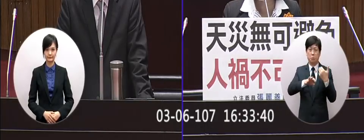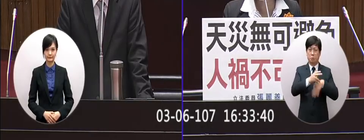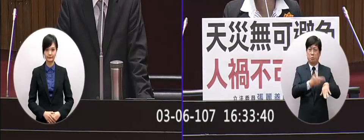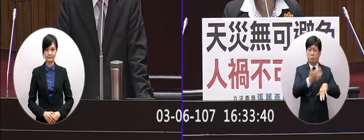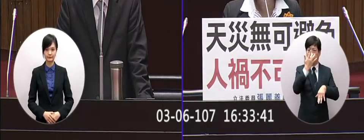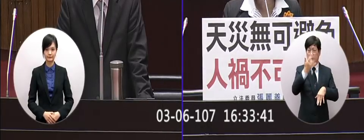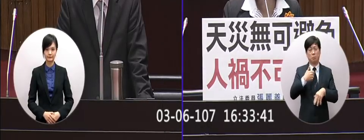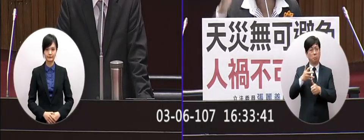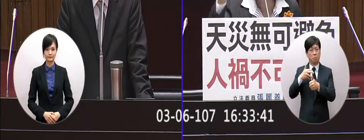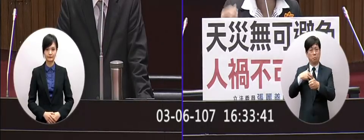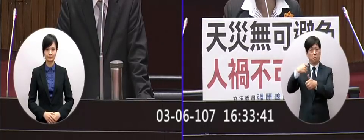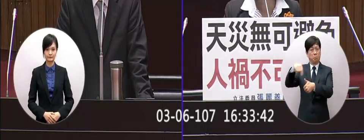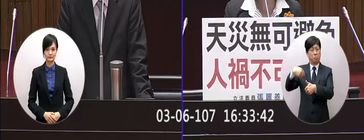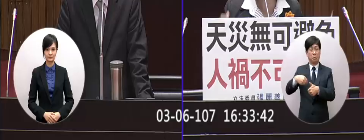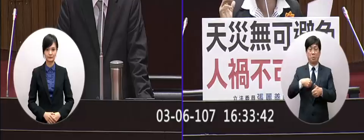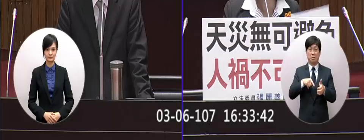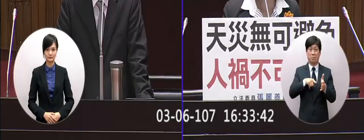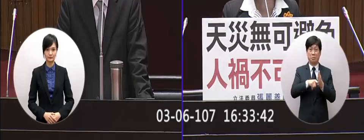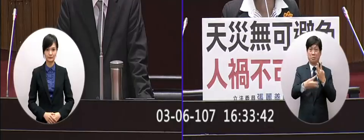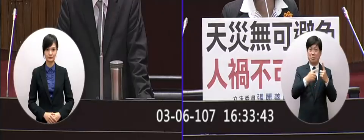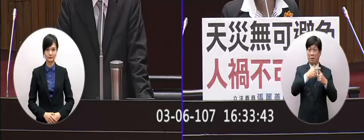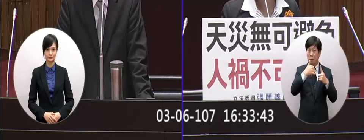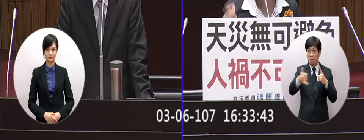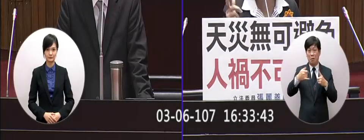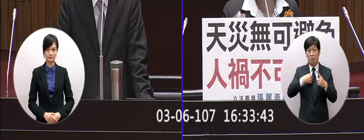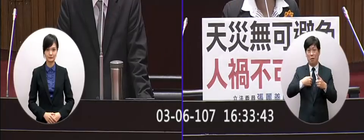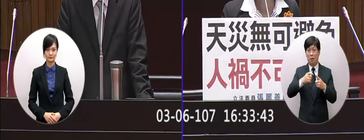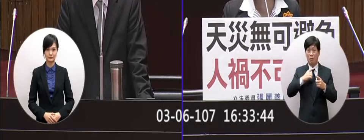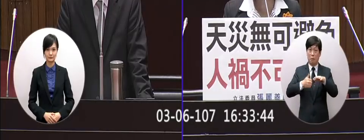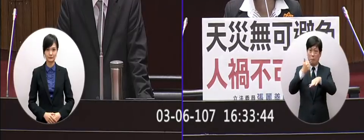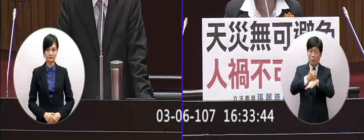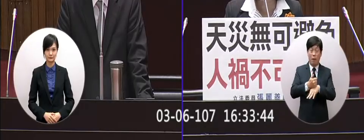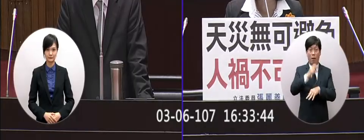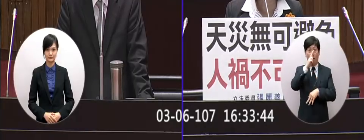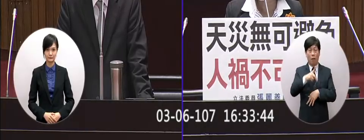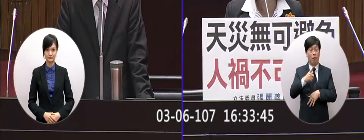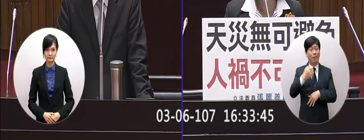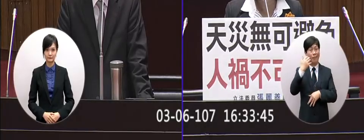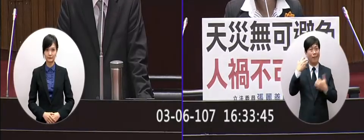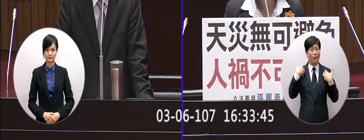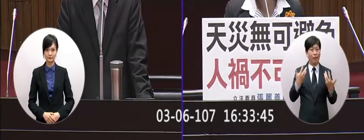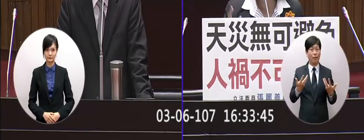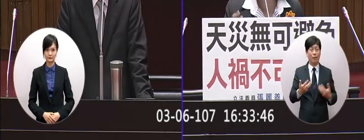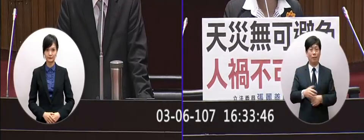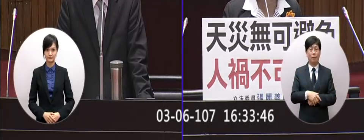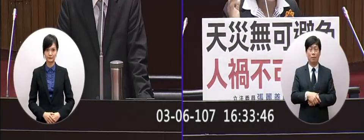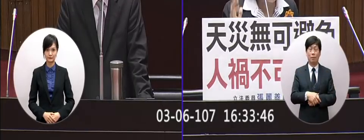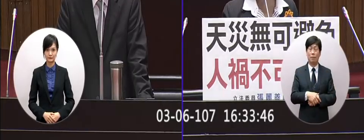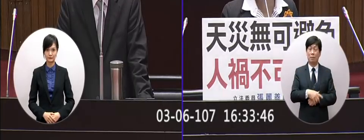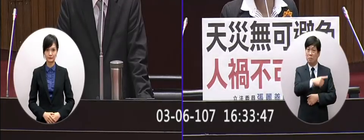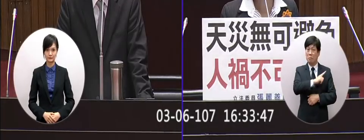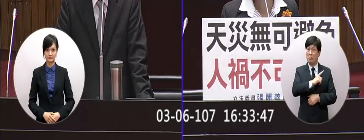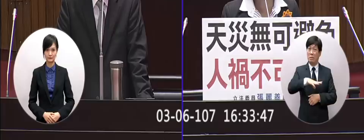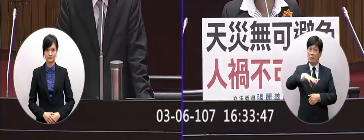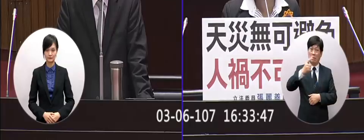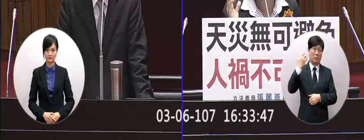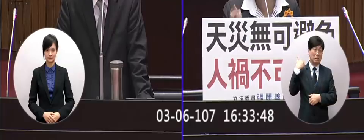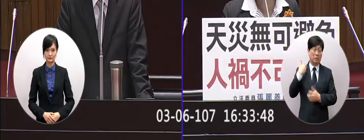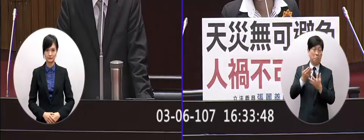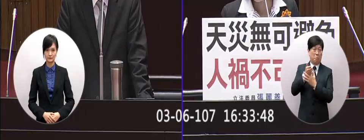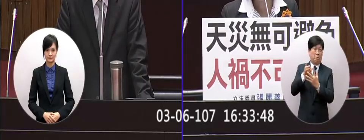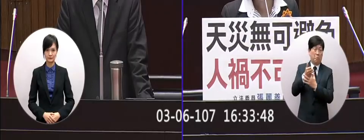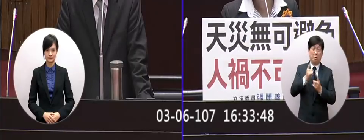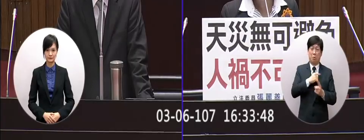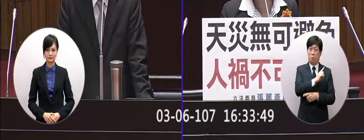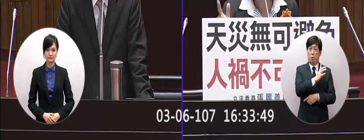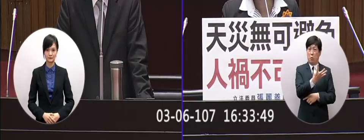导内行啊，不是专业的人员，他今天出了头捅了篓子了，谁要来处理啊？ 我给你， 难道你们当时抢位置的时候说